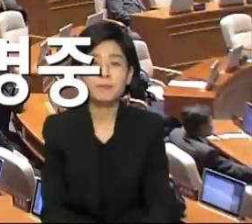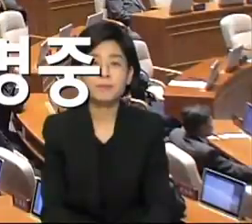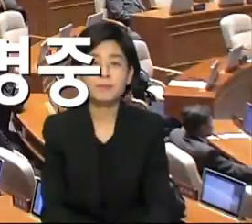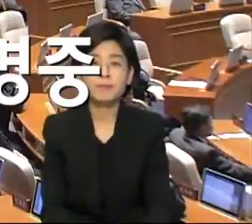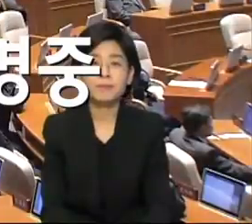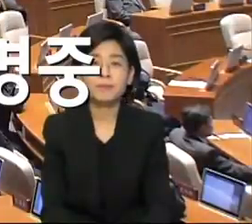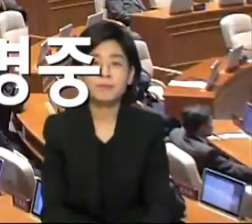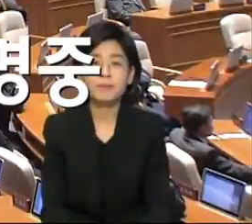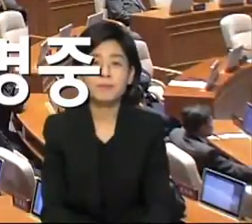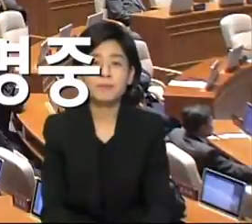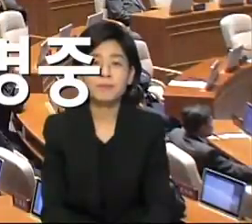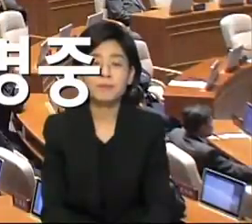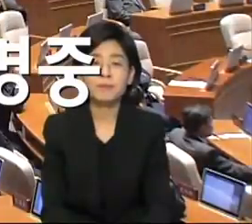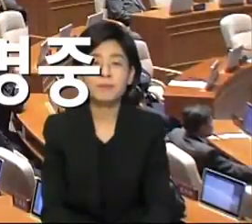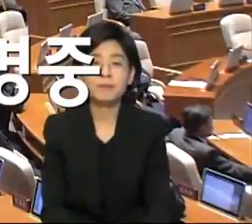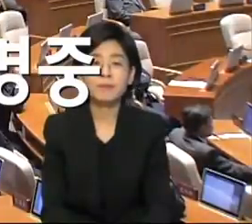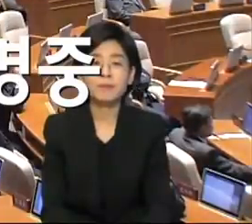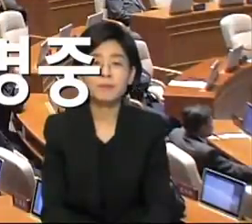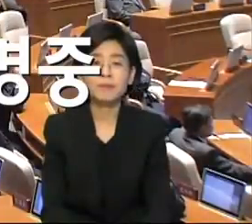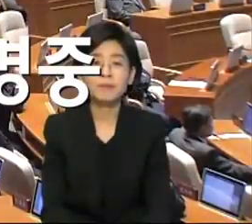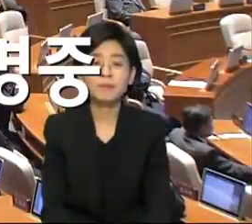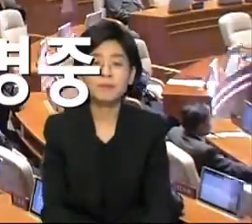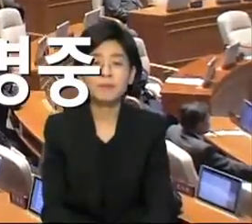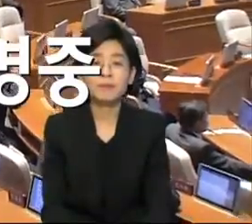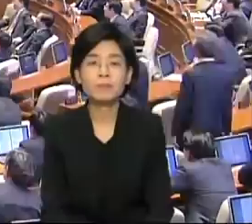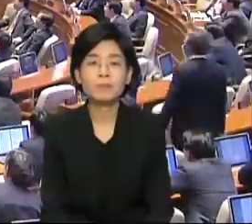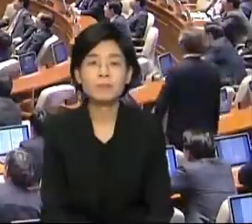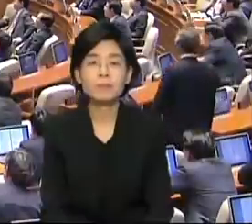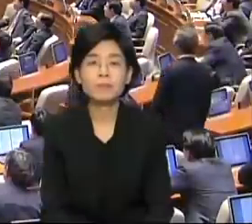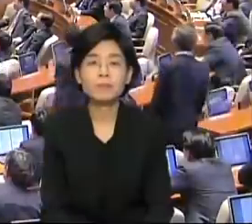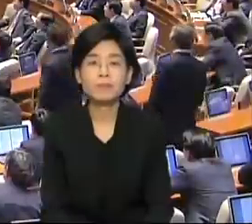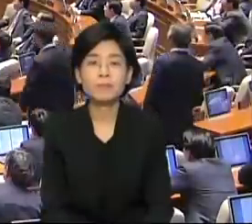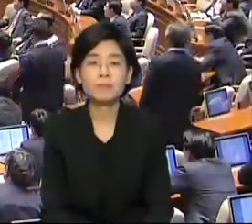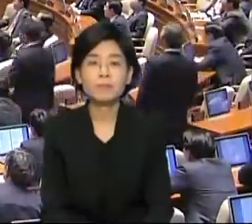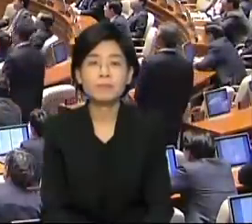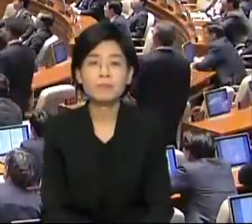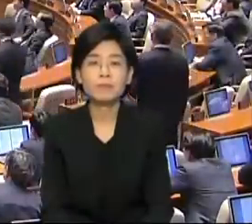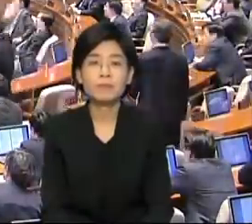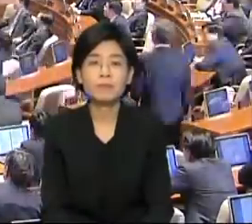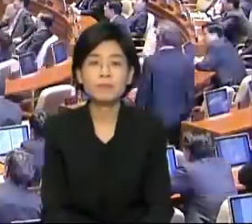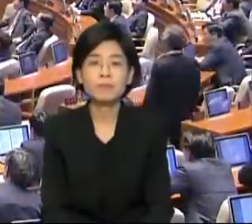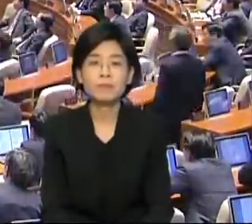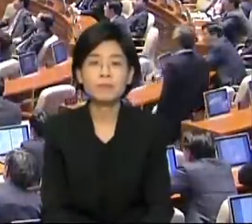민주당 의원님들 이거 외신 보도 내용입니다.